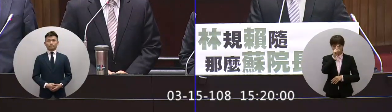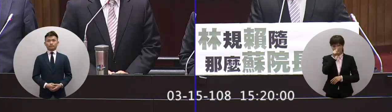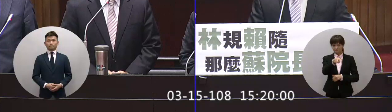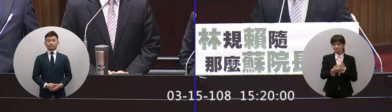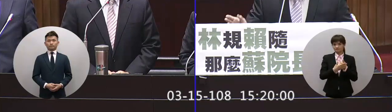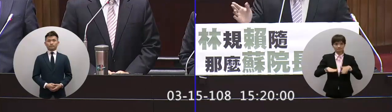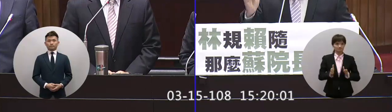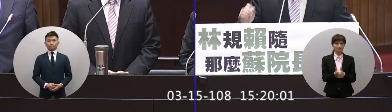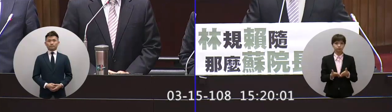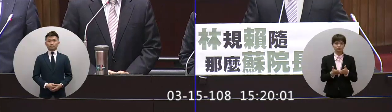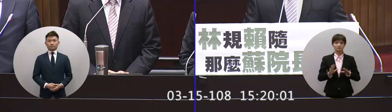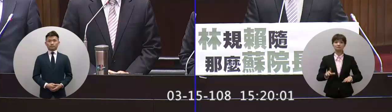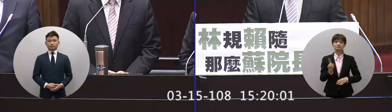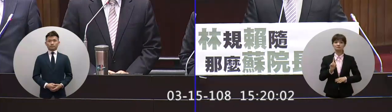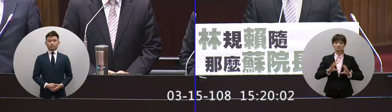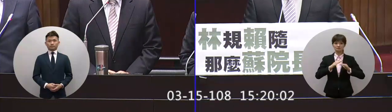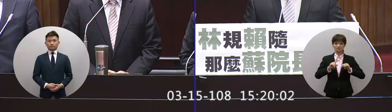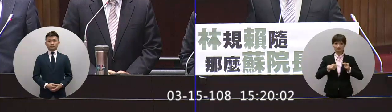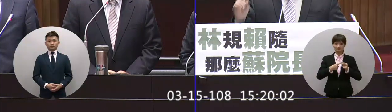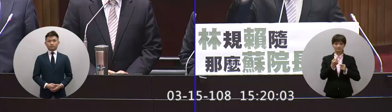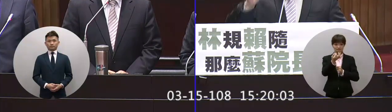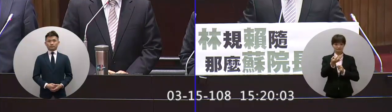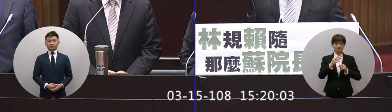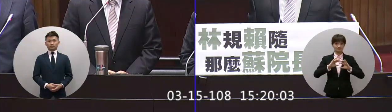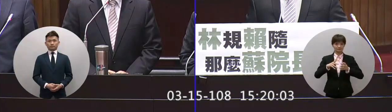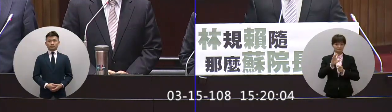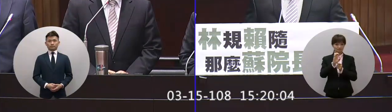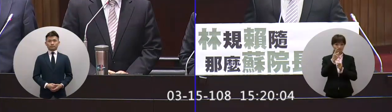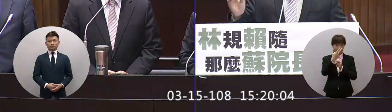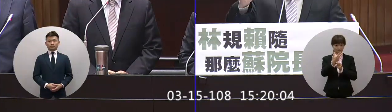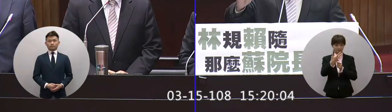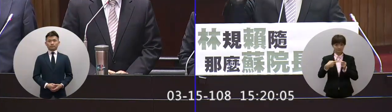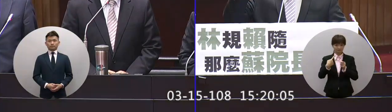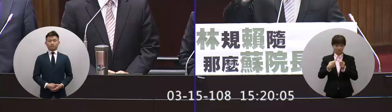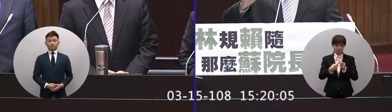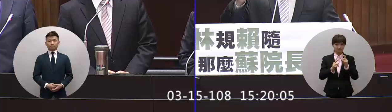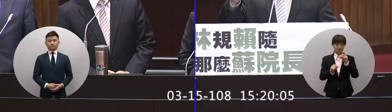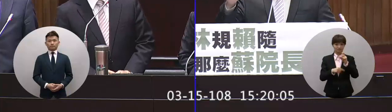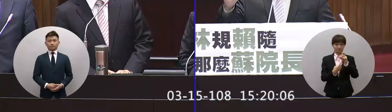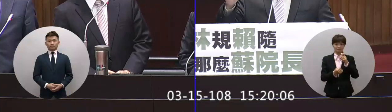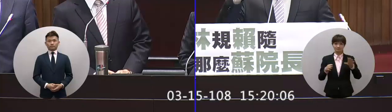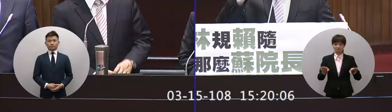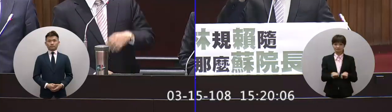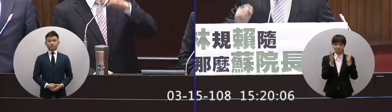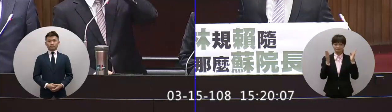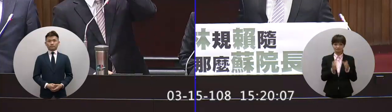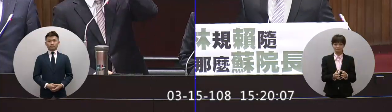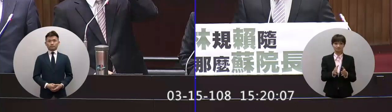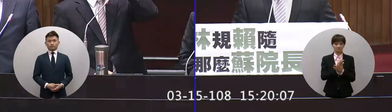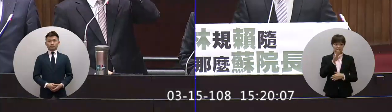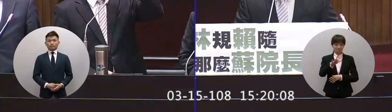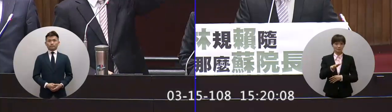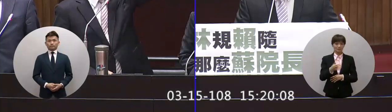年金啊。国民年金97年10月11月第一期开办，它的这个预期缴纳宽